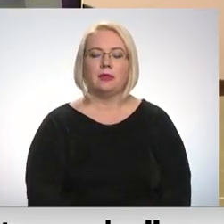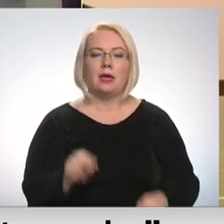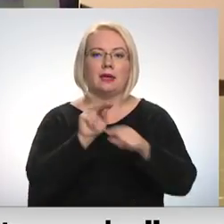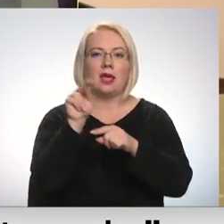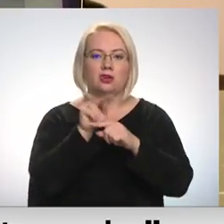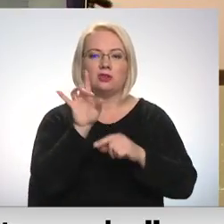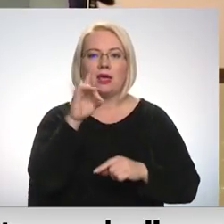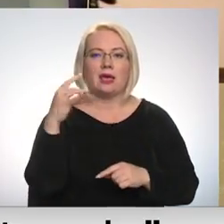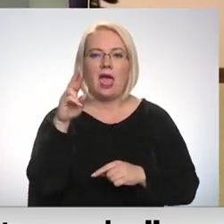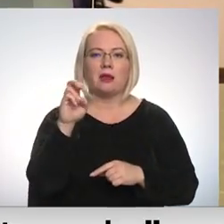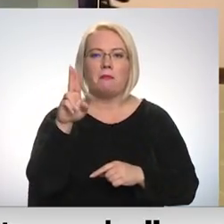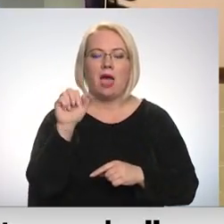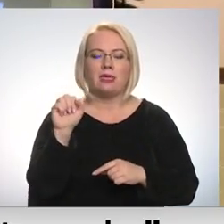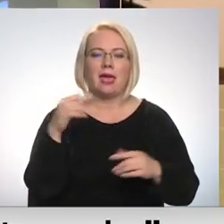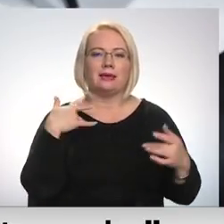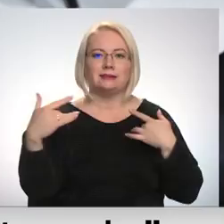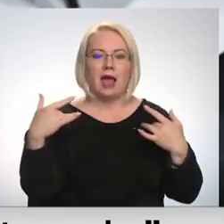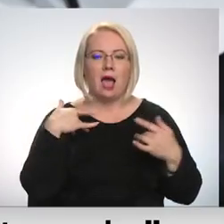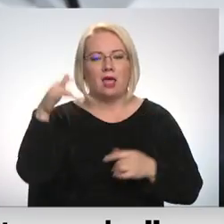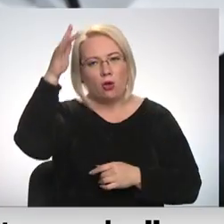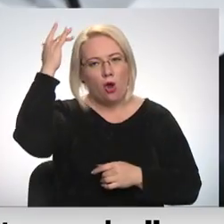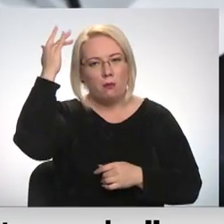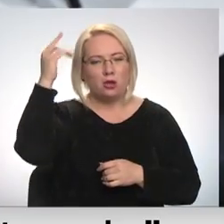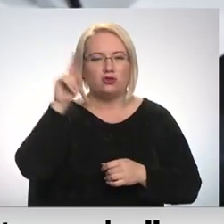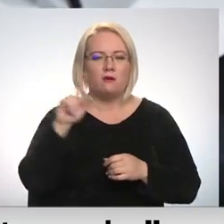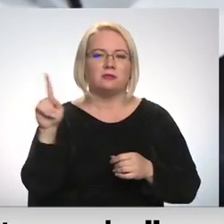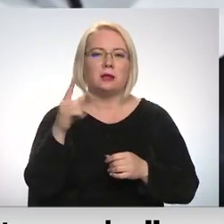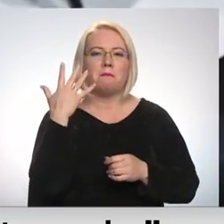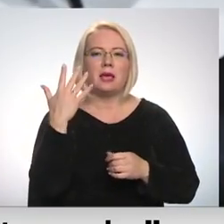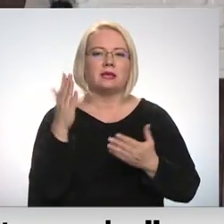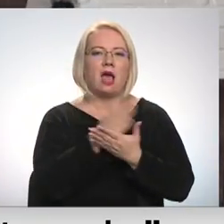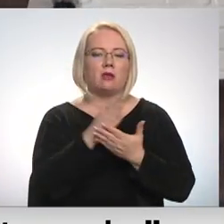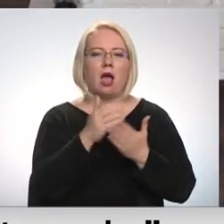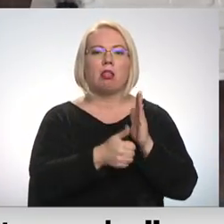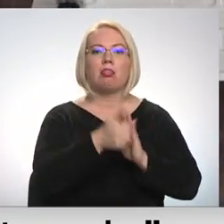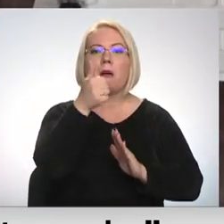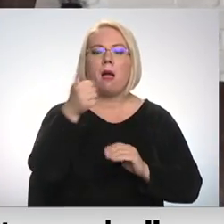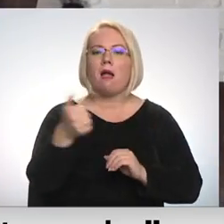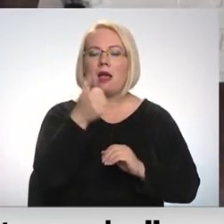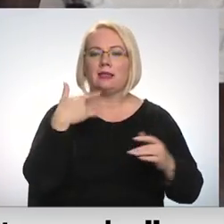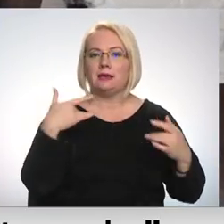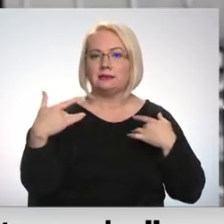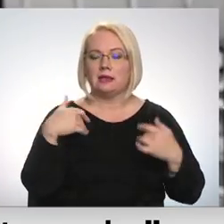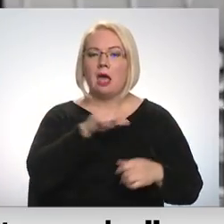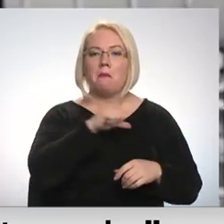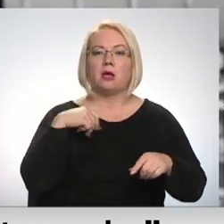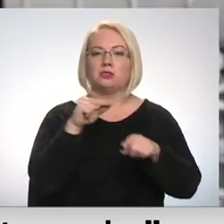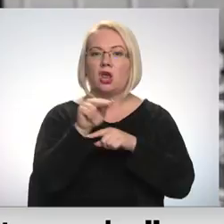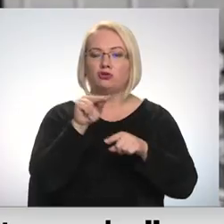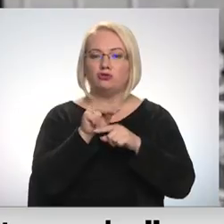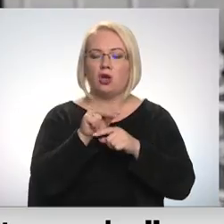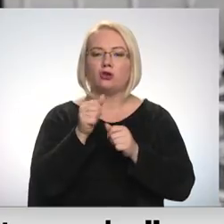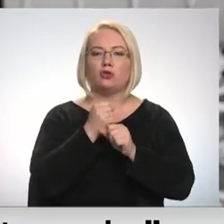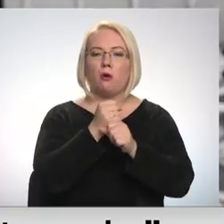Režisora Alvija Hermaņa izrāde Gorbačovs balvē ir izvirzīta 5 kategorijās, arī kā gada labākā izrāde. Pats Hermanis nominēts kā labākais režisors,